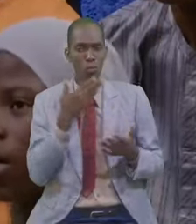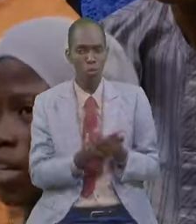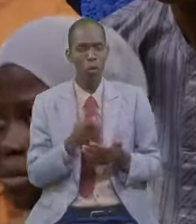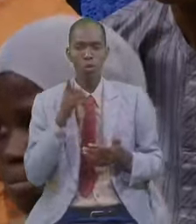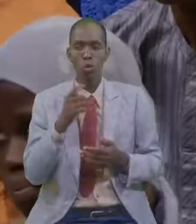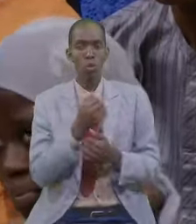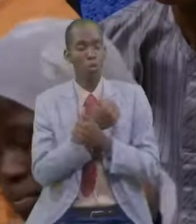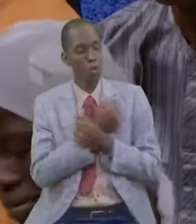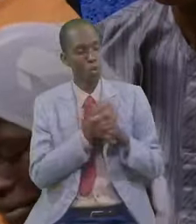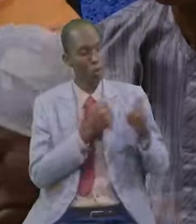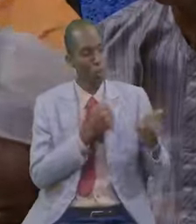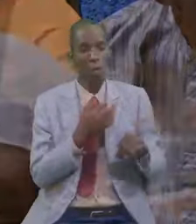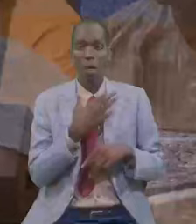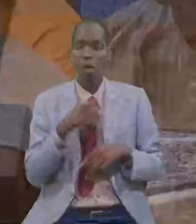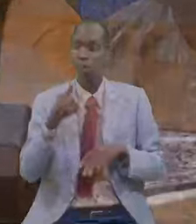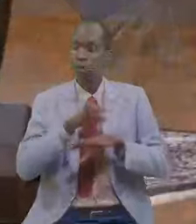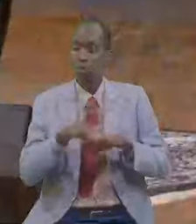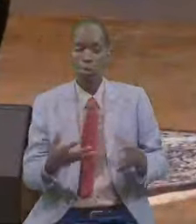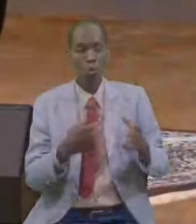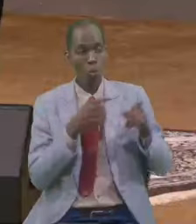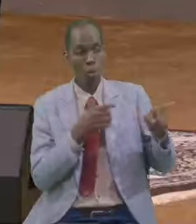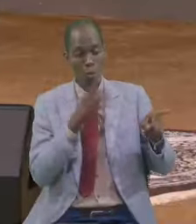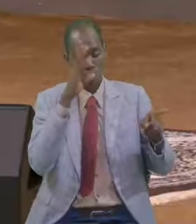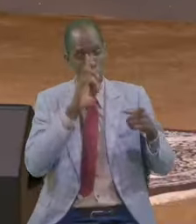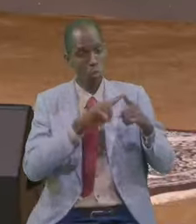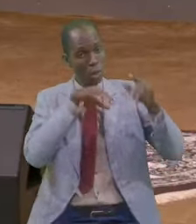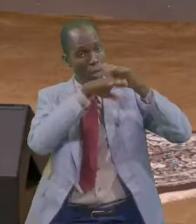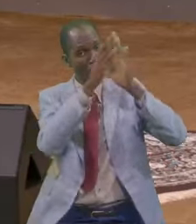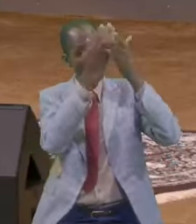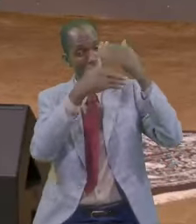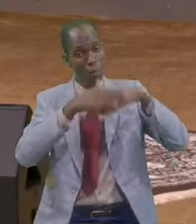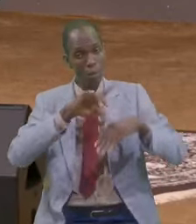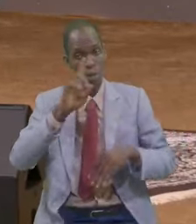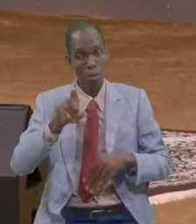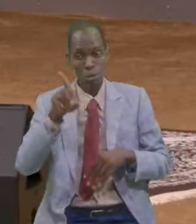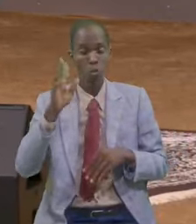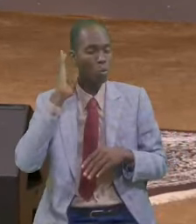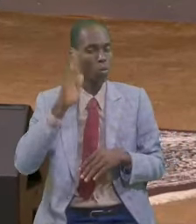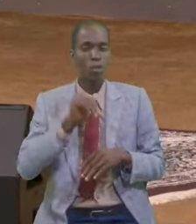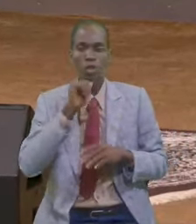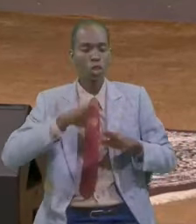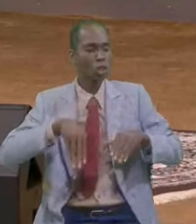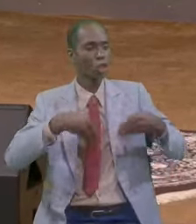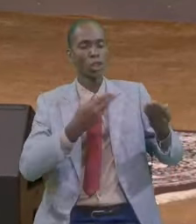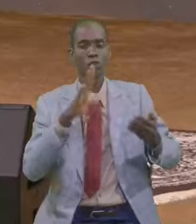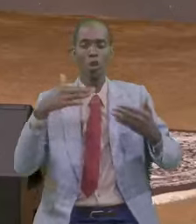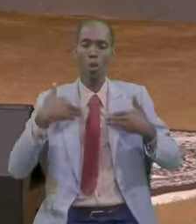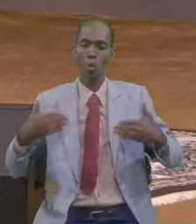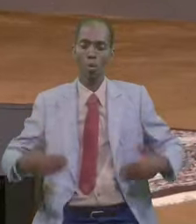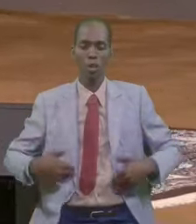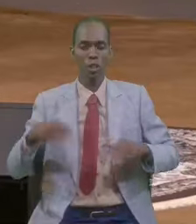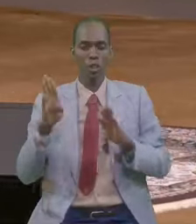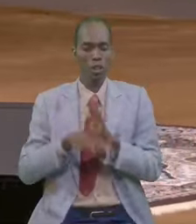l'aimes, que tu ne vas pas vouloir que l'homme là aille en enfer, tu ne vas pas